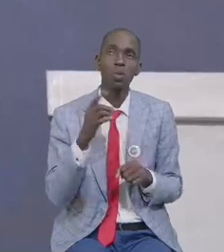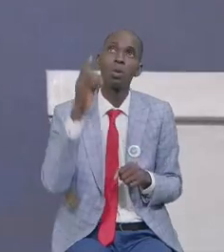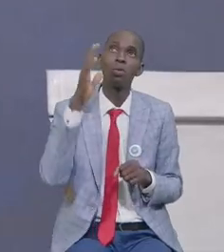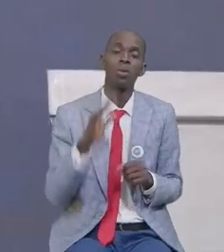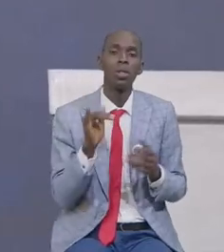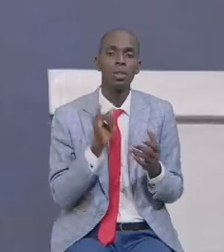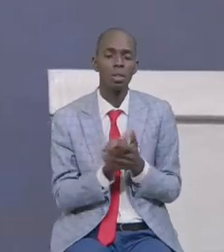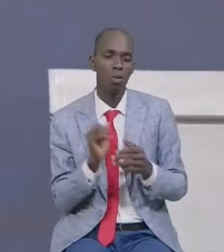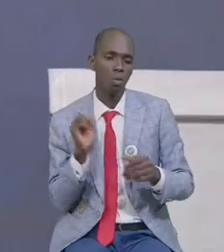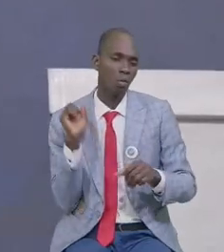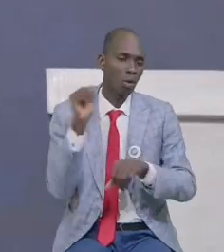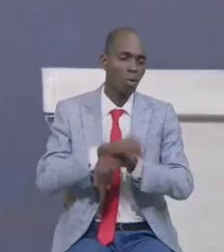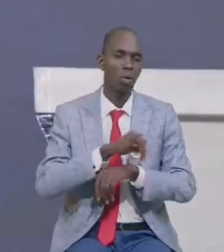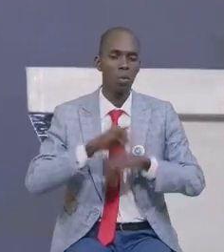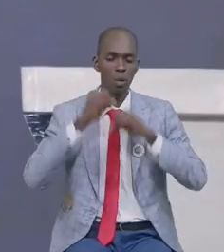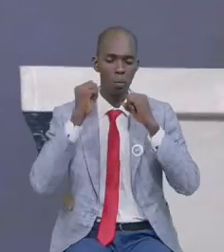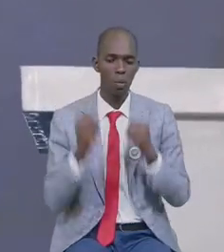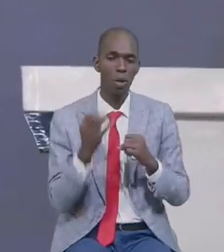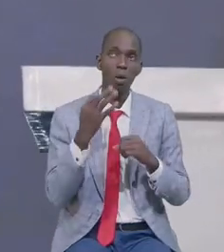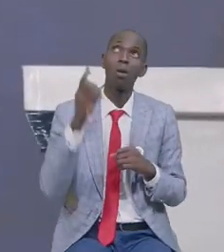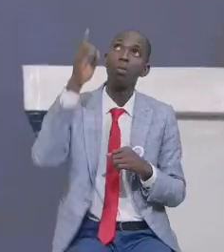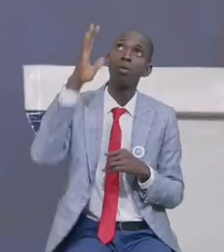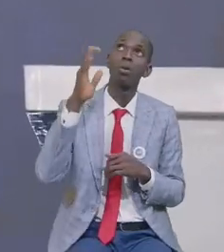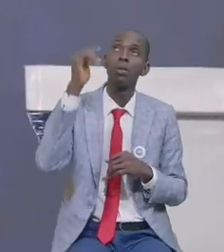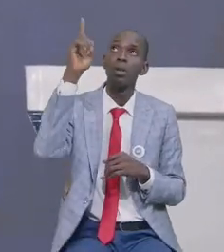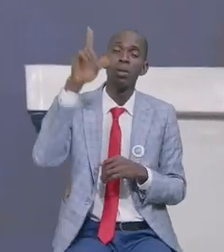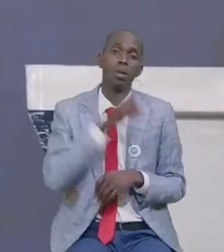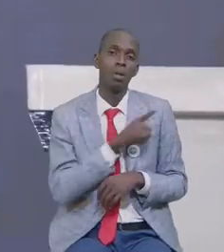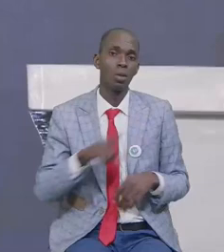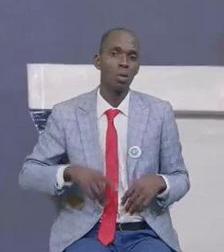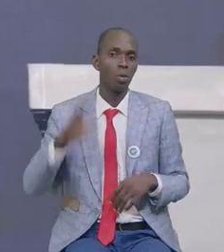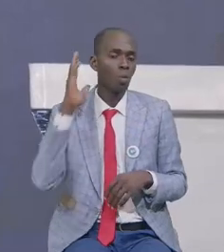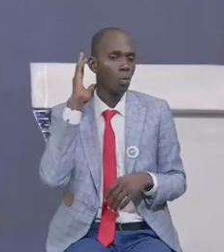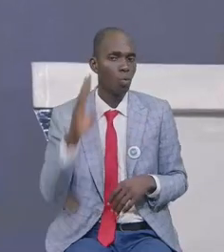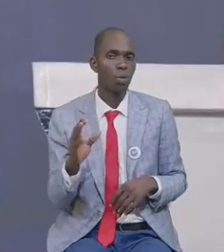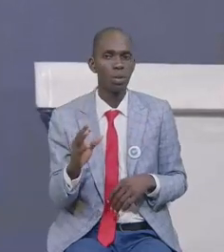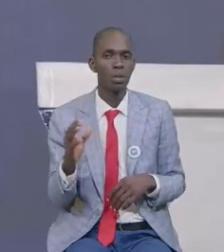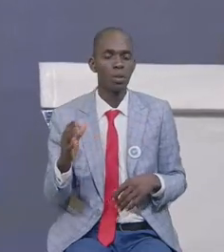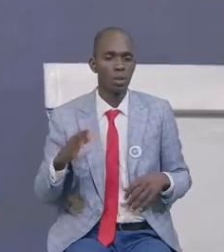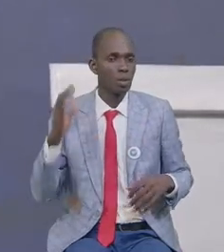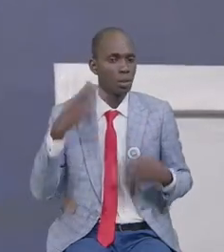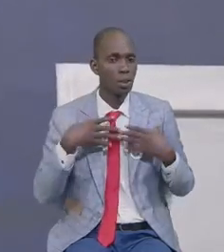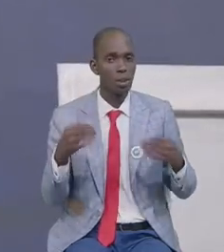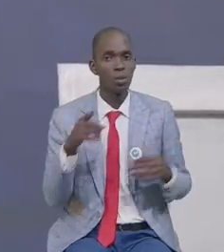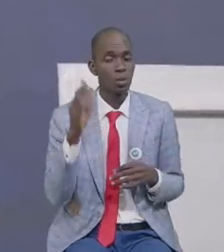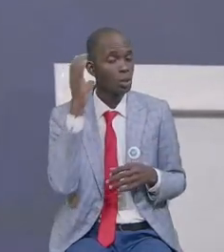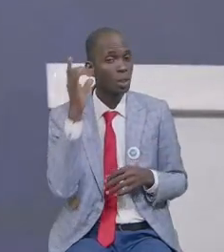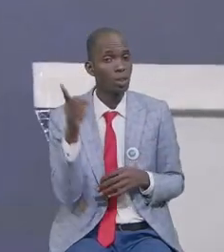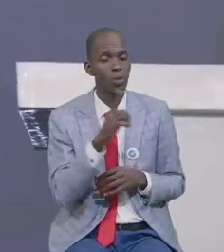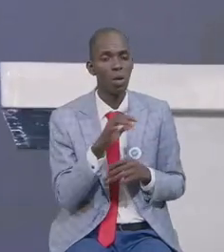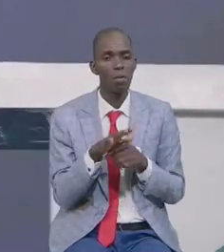vous voulez cette puissance de Dieu débordante, Dieu va vous exaucer et remplir votre cœur, votre âme